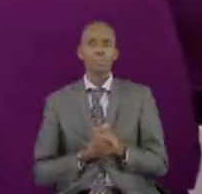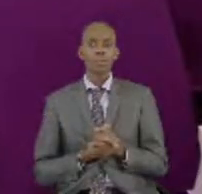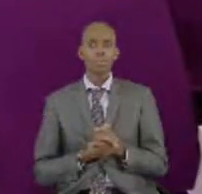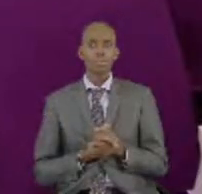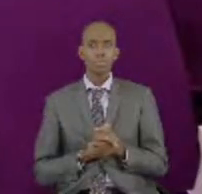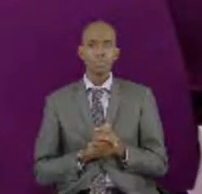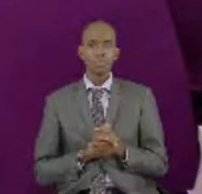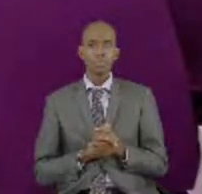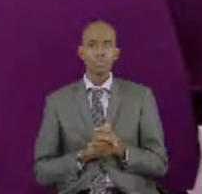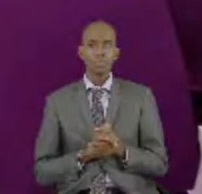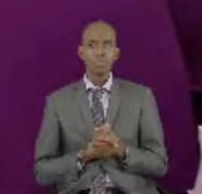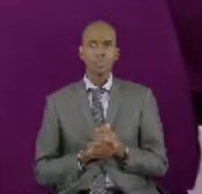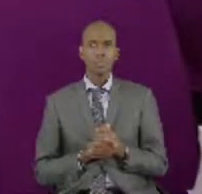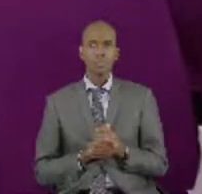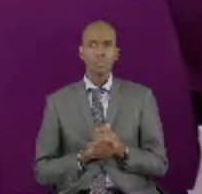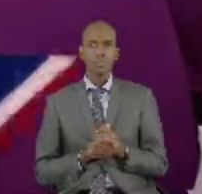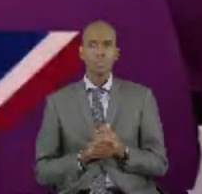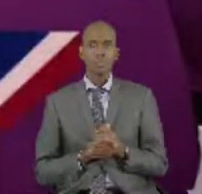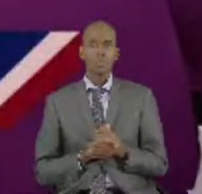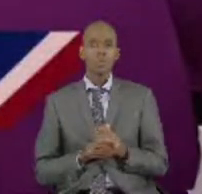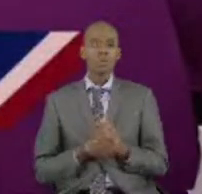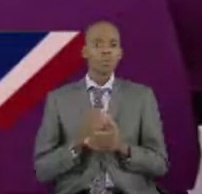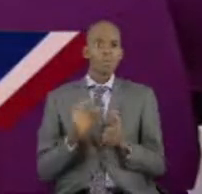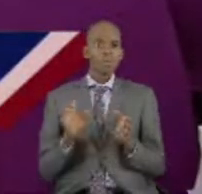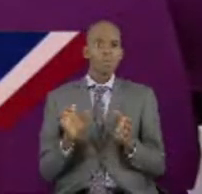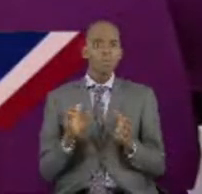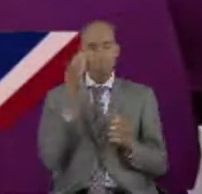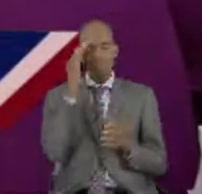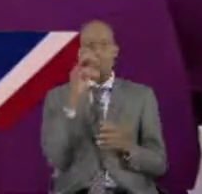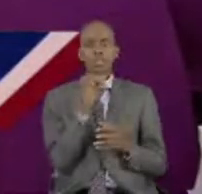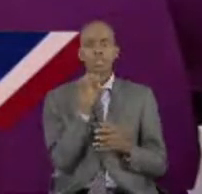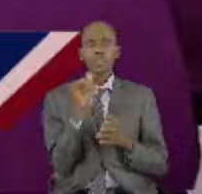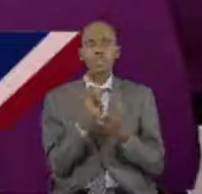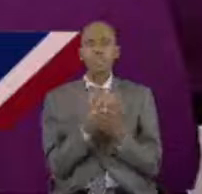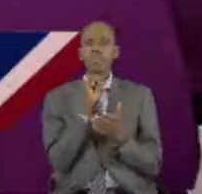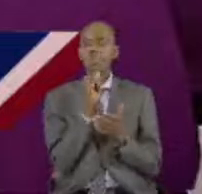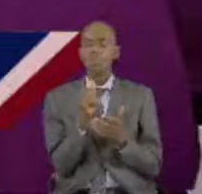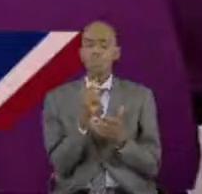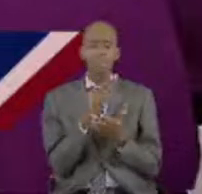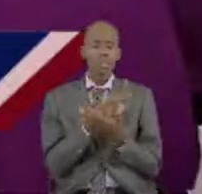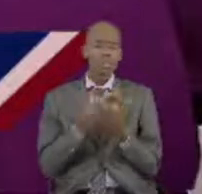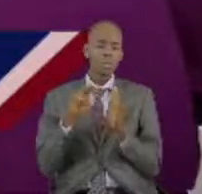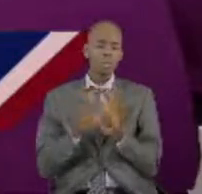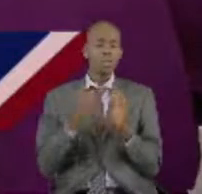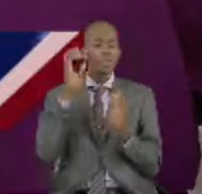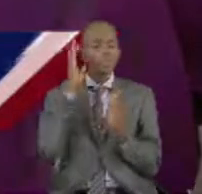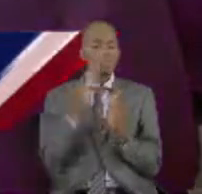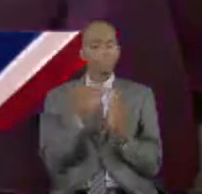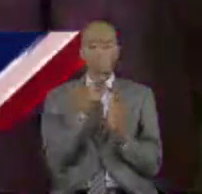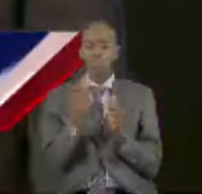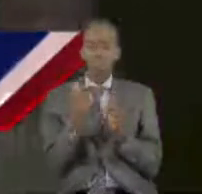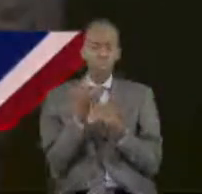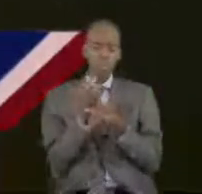6, verset 9. Ne savez-vous pas que les injustes n'hériteront point le royaume de